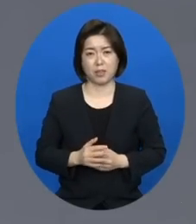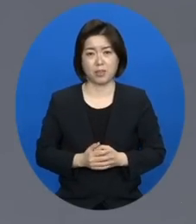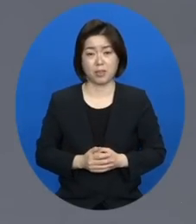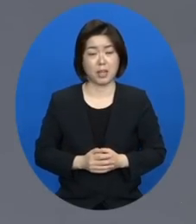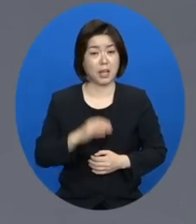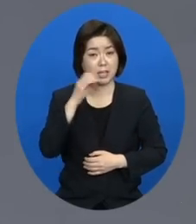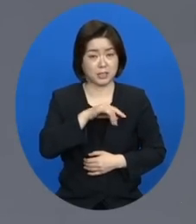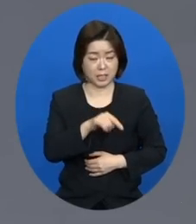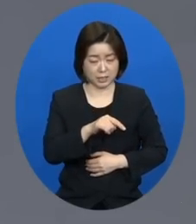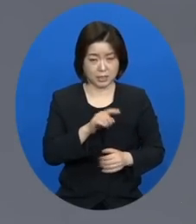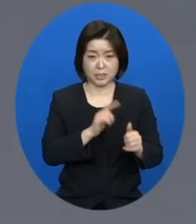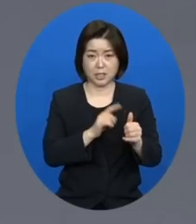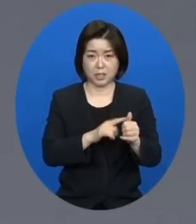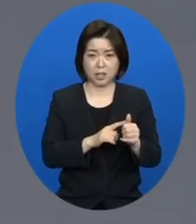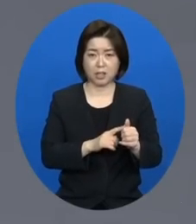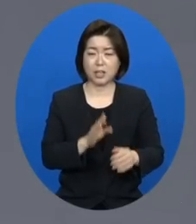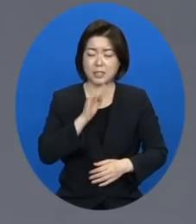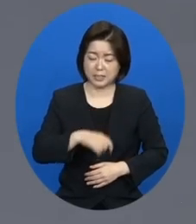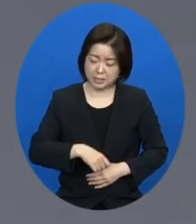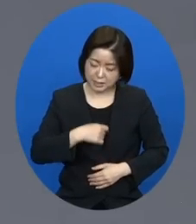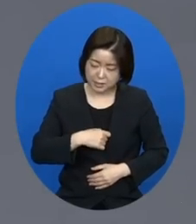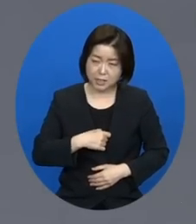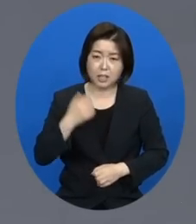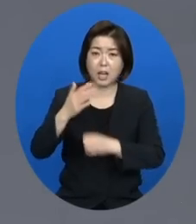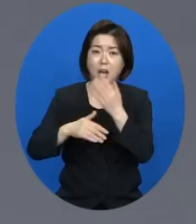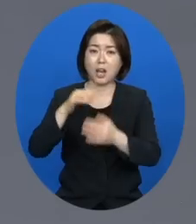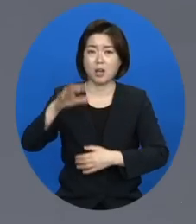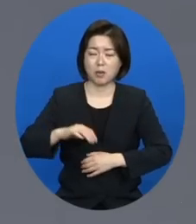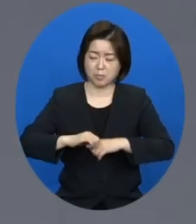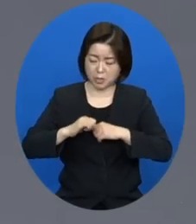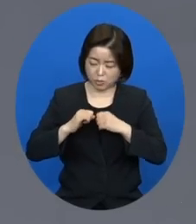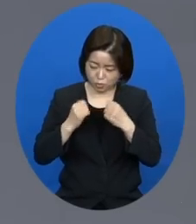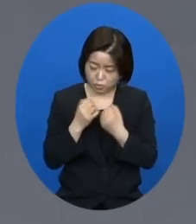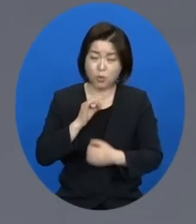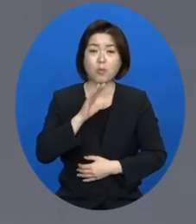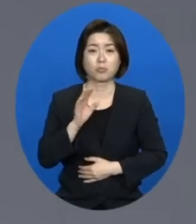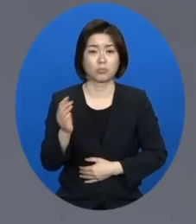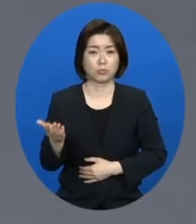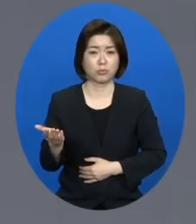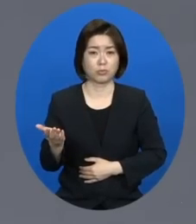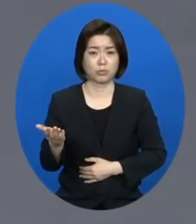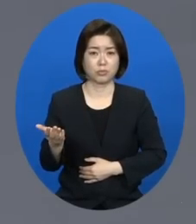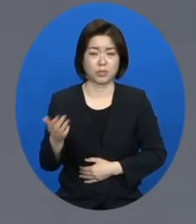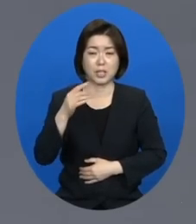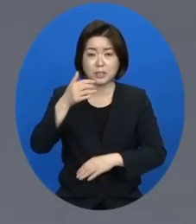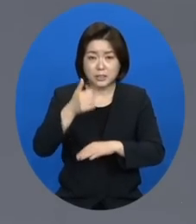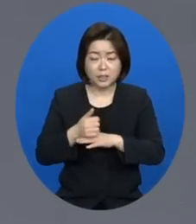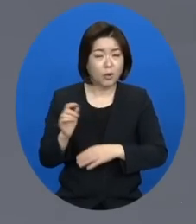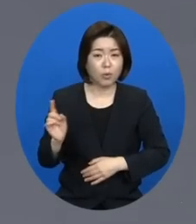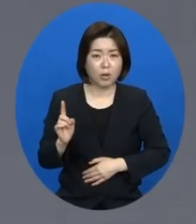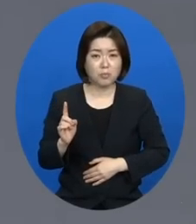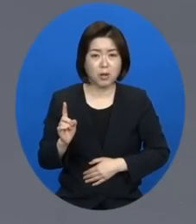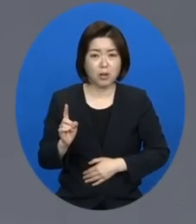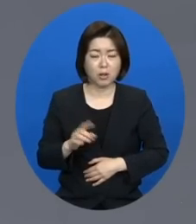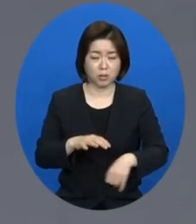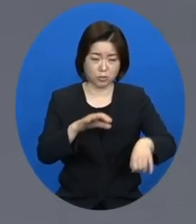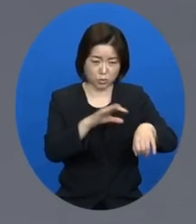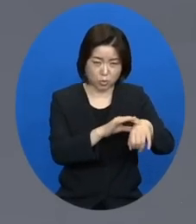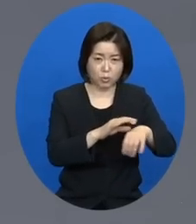그저 그가 한 것은 진정성 있게 하나님 앞에 순종한 것 뿐인데 그 결과는요